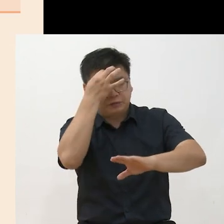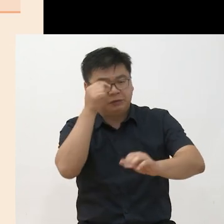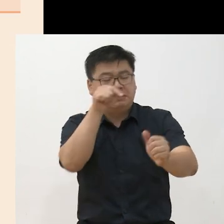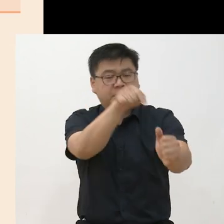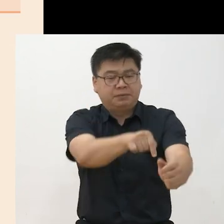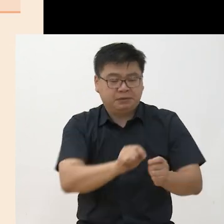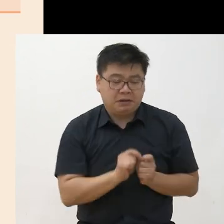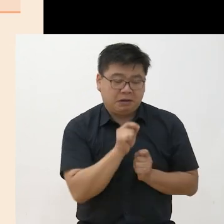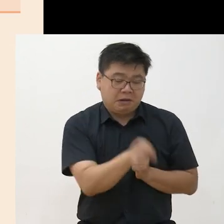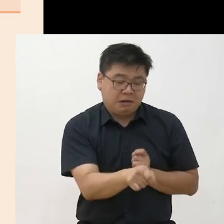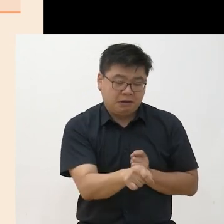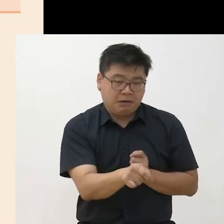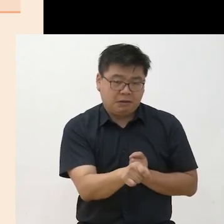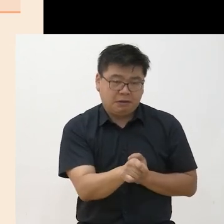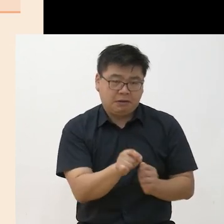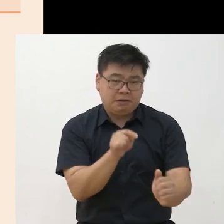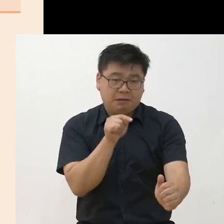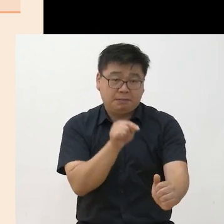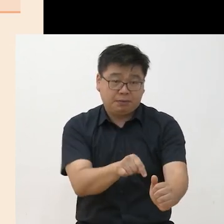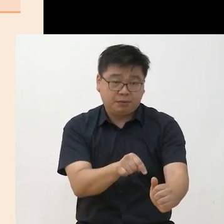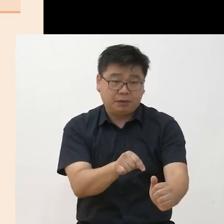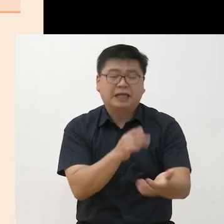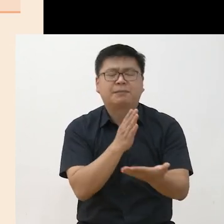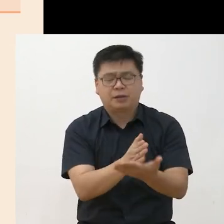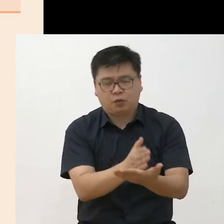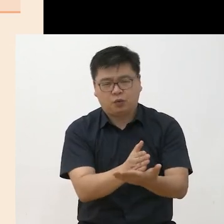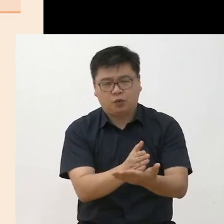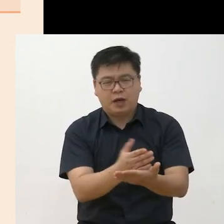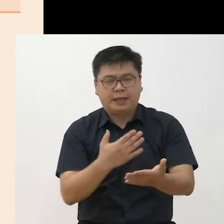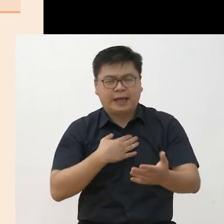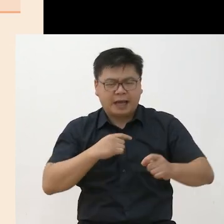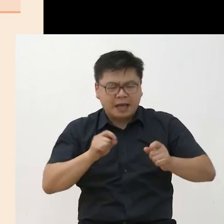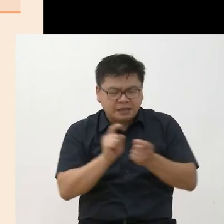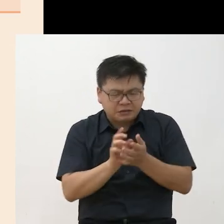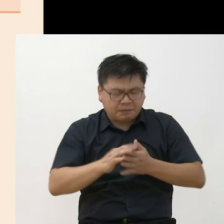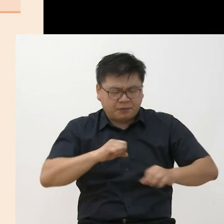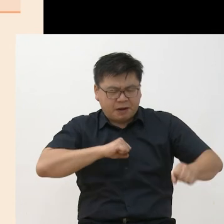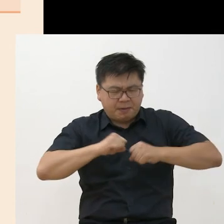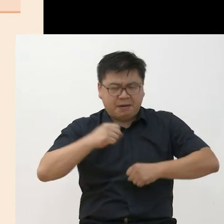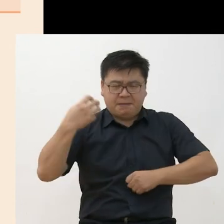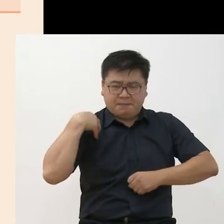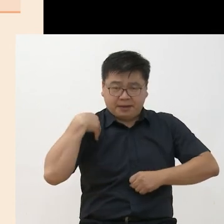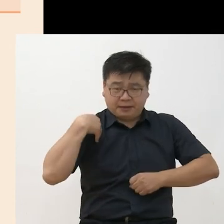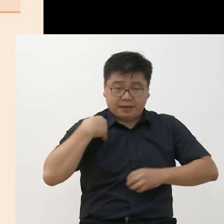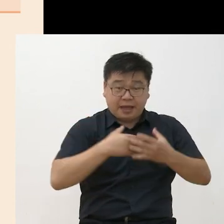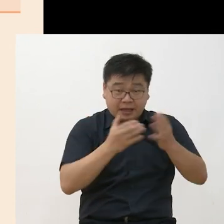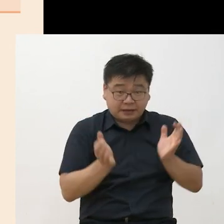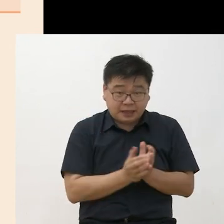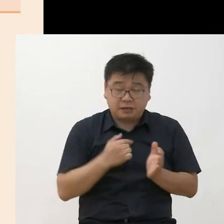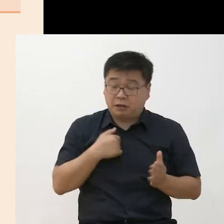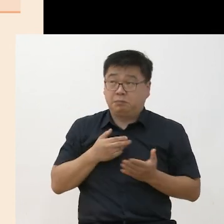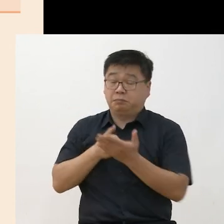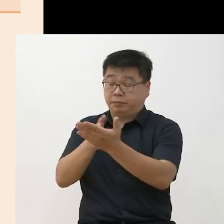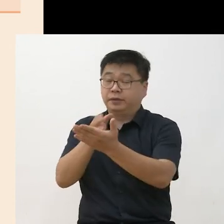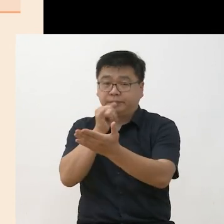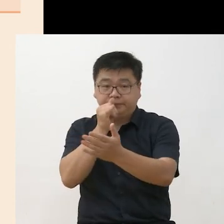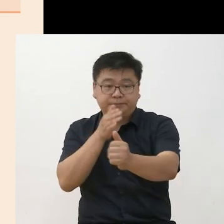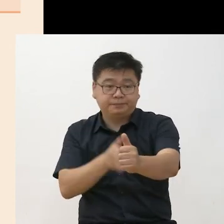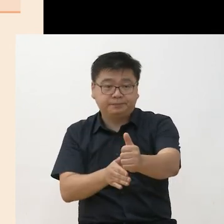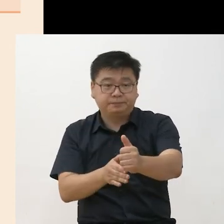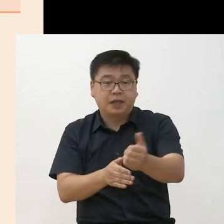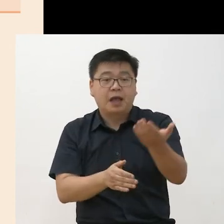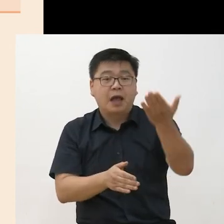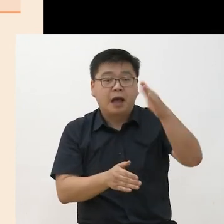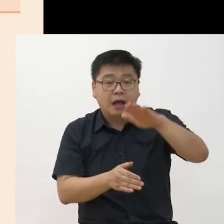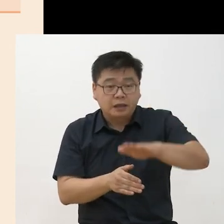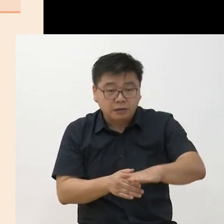위탁하거나 발주하는 형태의 프로그램보다는 직접 수행하는 단체를 우선 선정을 하고요. 그렇지만